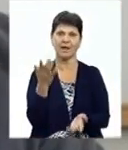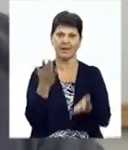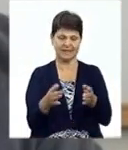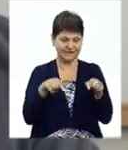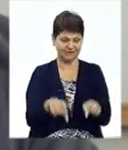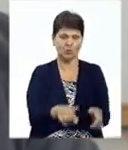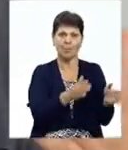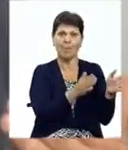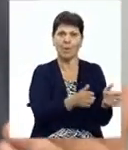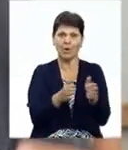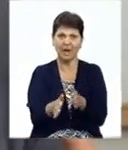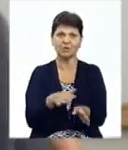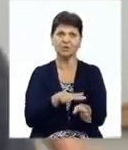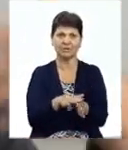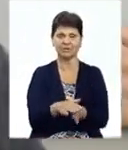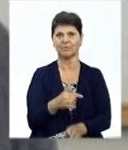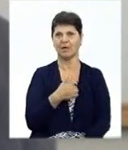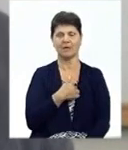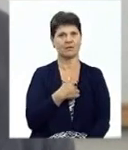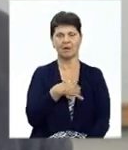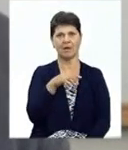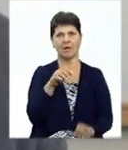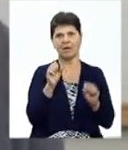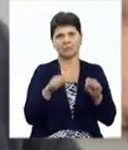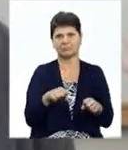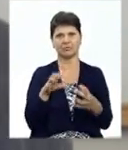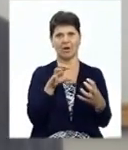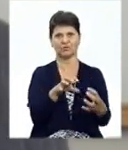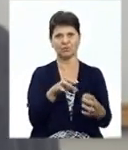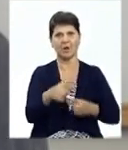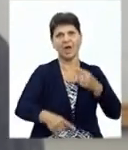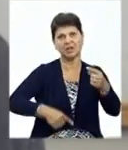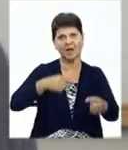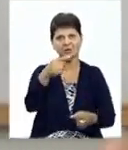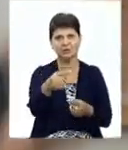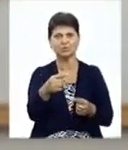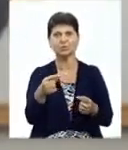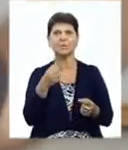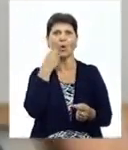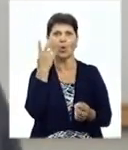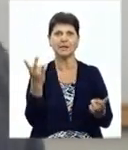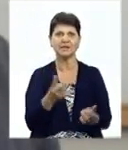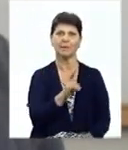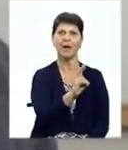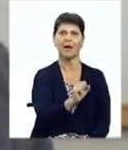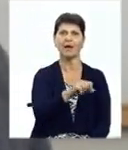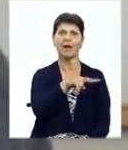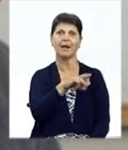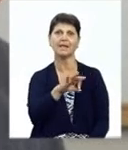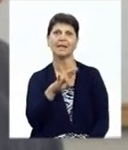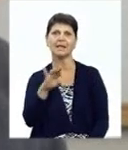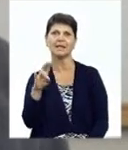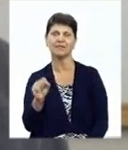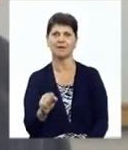порядок, то я не куплю новий автобус, і наступного разу, коли треба буде Калинівку вивозити, наприклад,